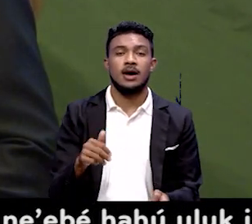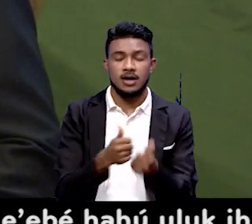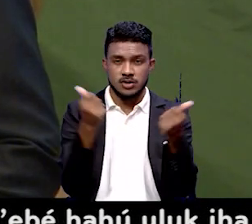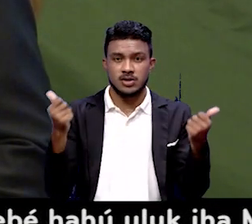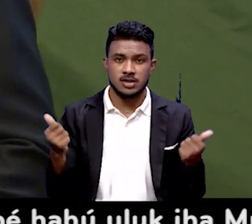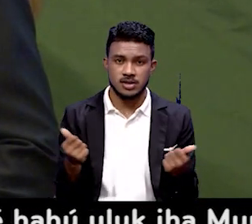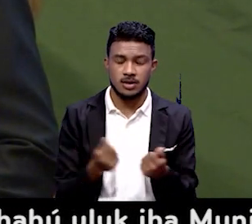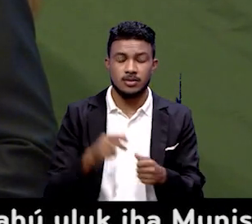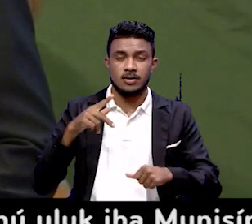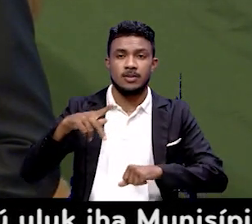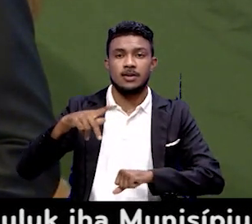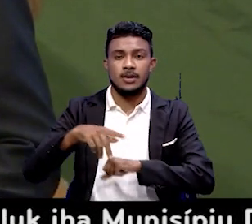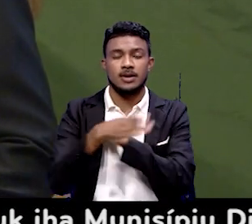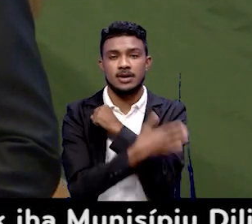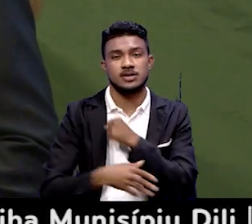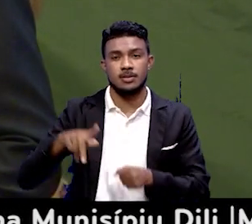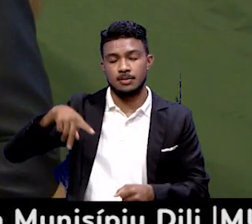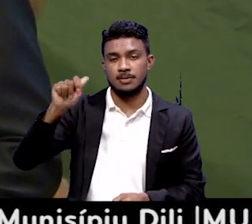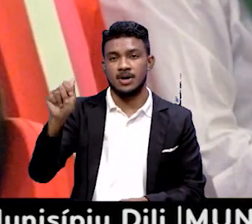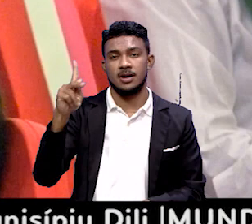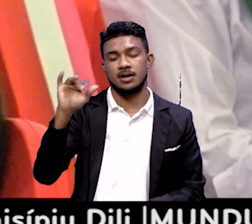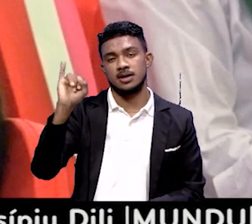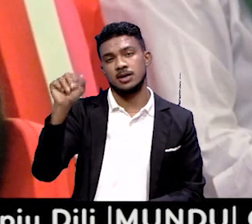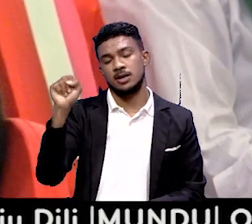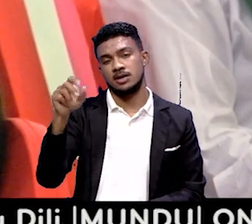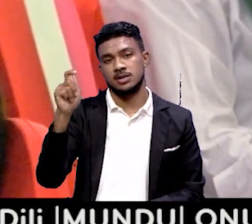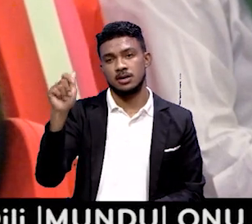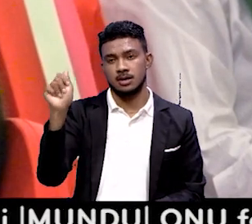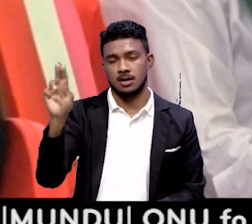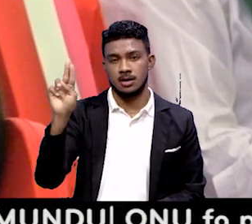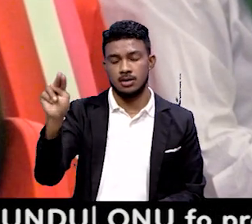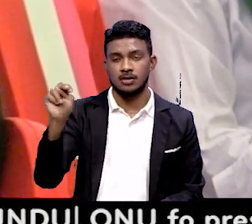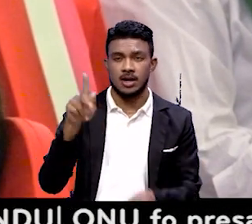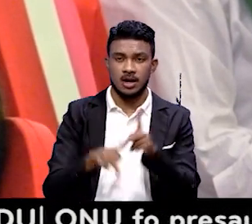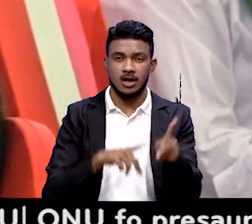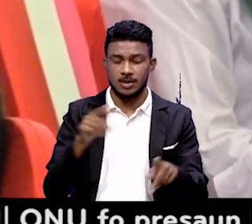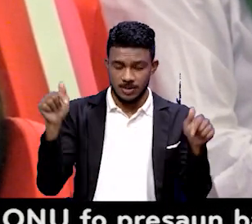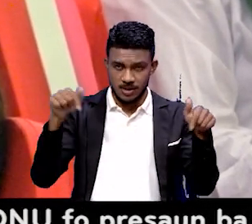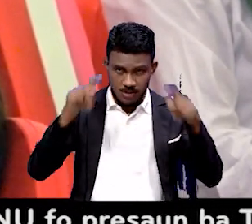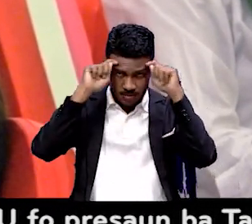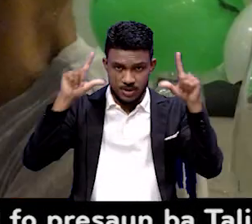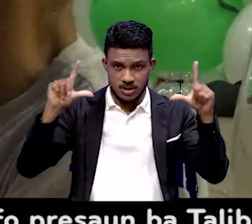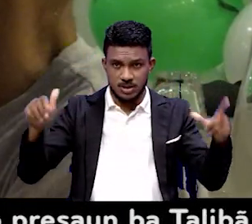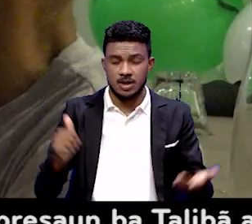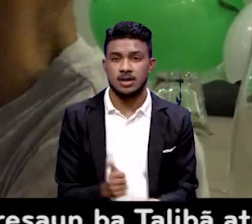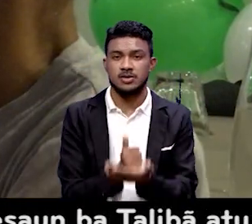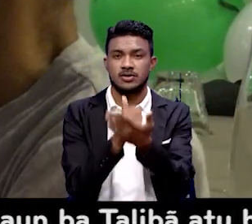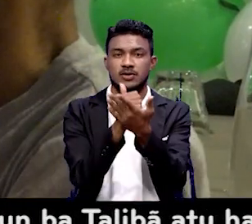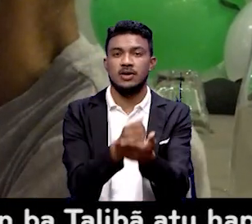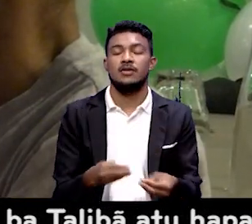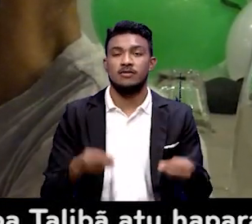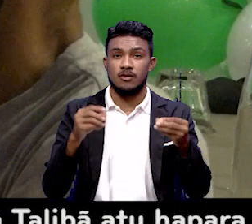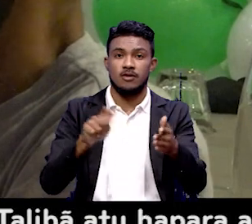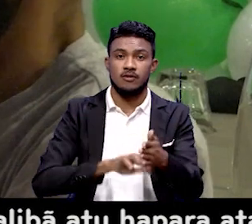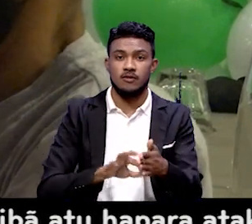Sajat Jamil Hateteng Komunidade Pakistaun iha Timor Leste durante ne kontribui iha area Alfayate, hodi fo